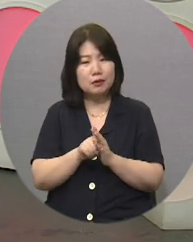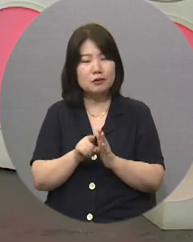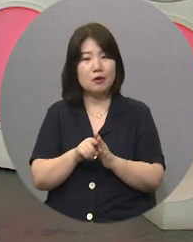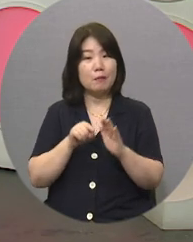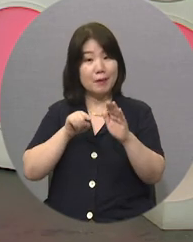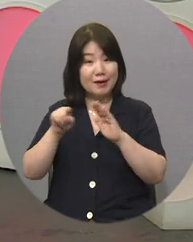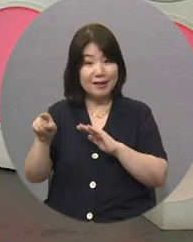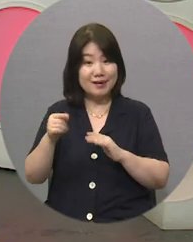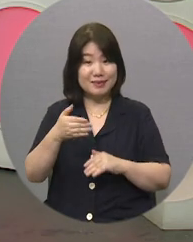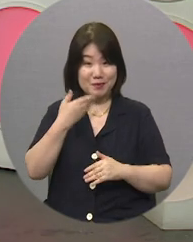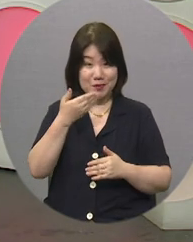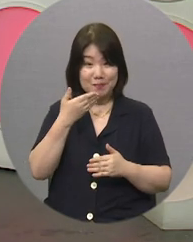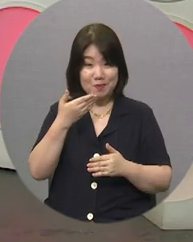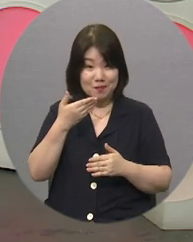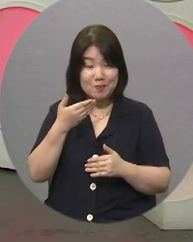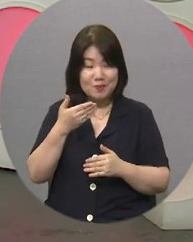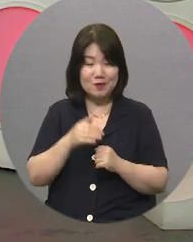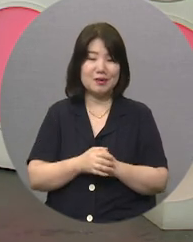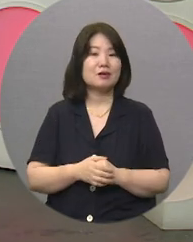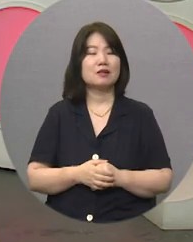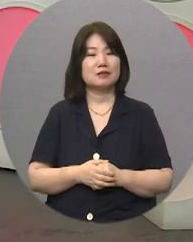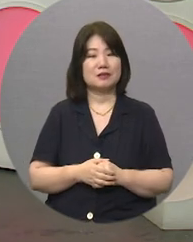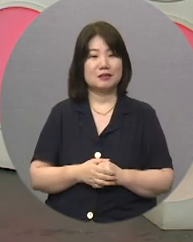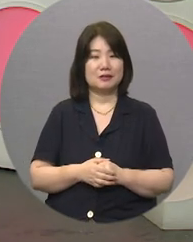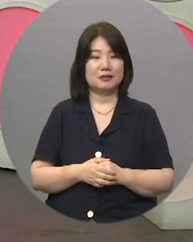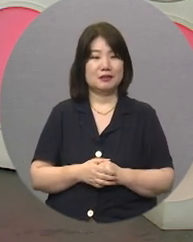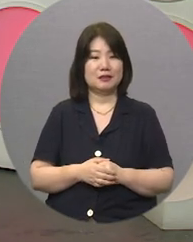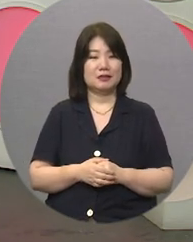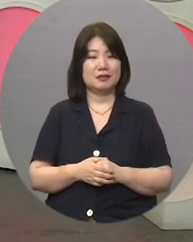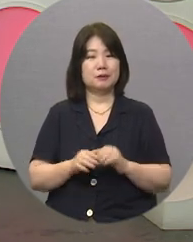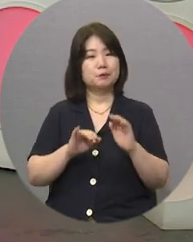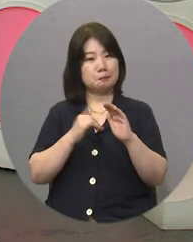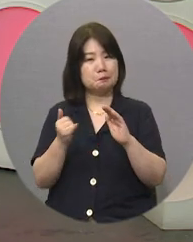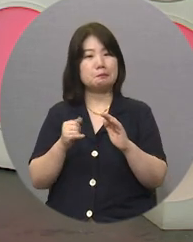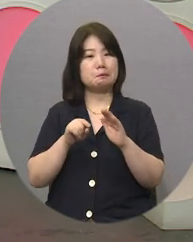외식들 많이 한번 해주세요. 자영업자 살리는 의미에서. 그래, 가족 돌고 돌아야 가족 외식. 되니까요. 그렇죠.